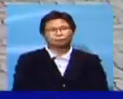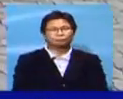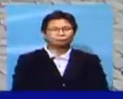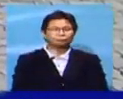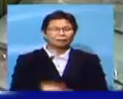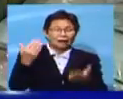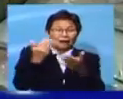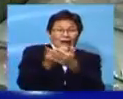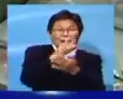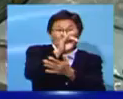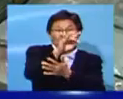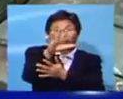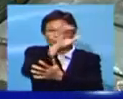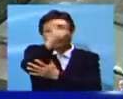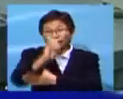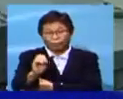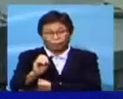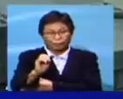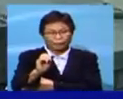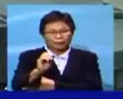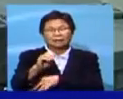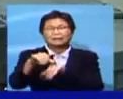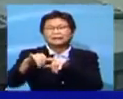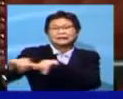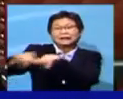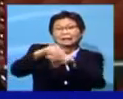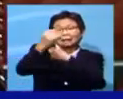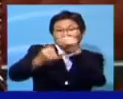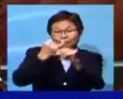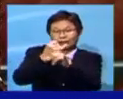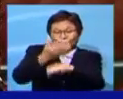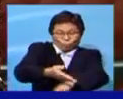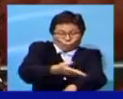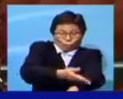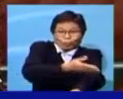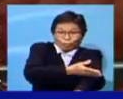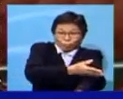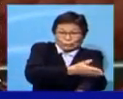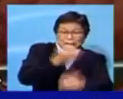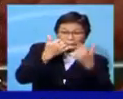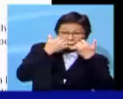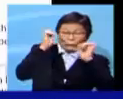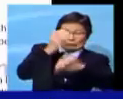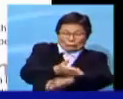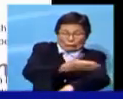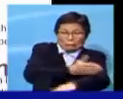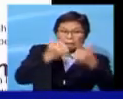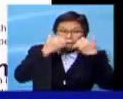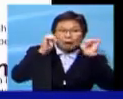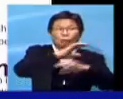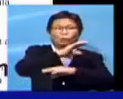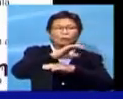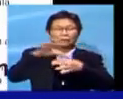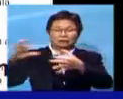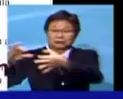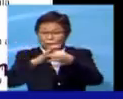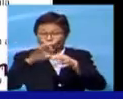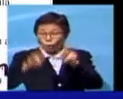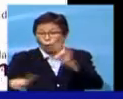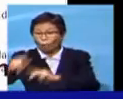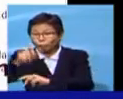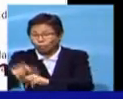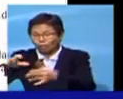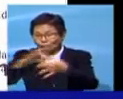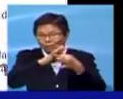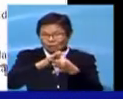menghampiri 85% standard antarabangsa dengan penambahbaikan kecekapan dan kerjasama orang ramai standard